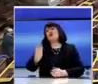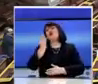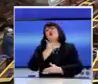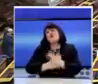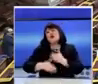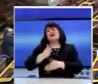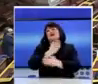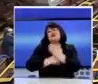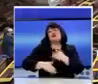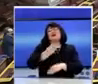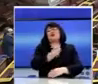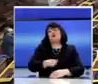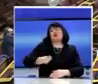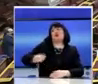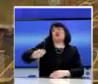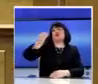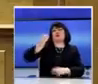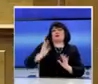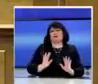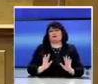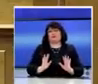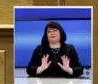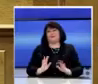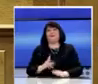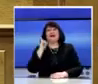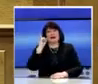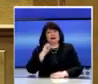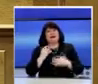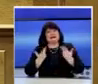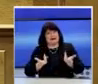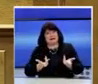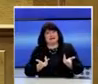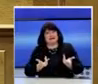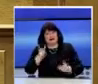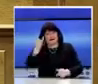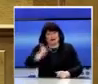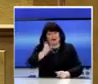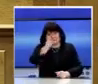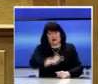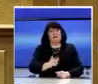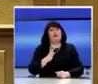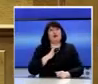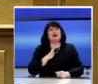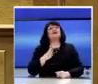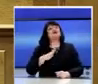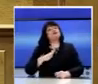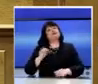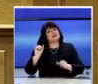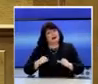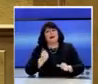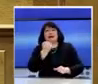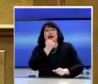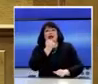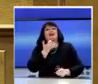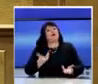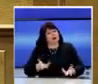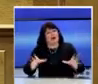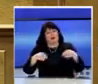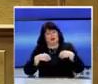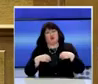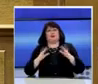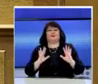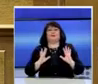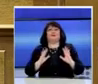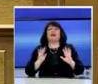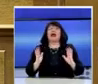περισσότερο. Ξέρετε, ο πολίτης θα ήταν πρόθυμος να δεχθεί τα λάθη,